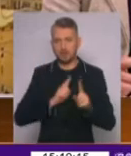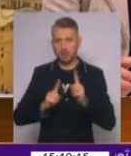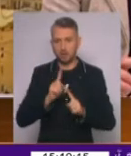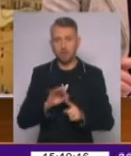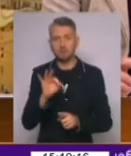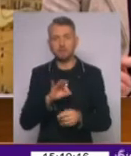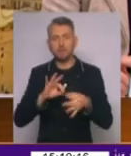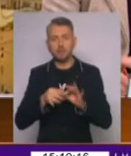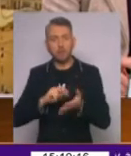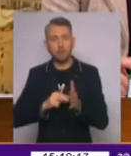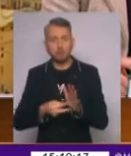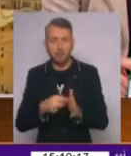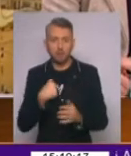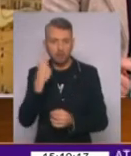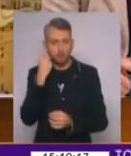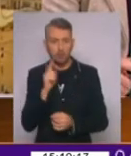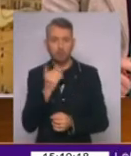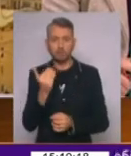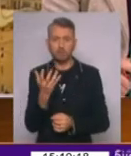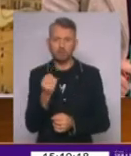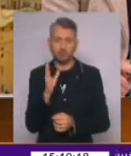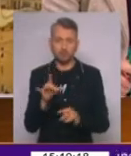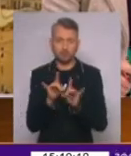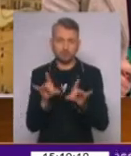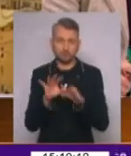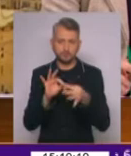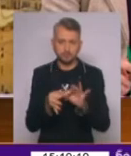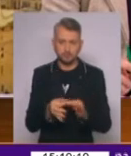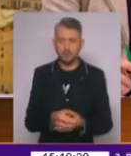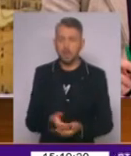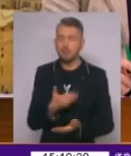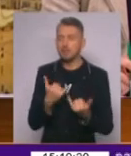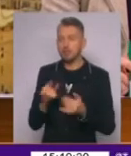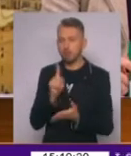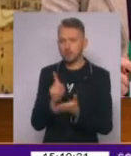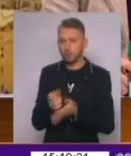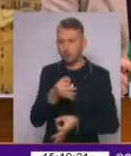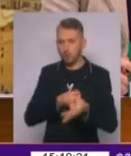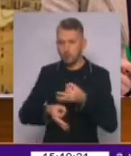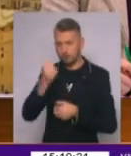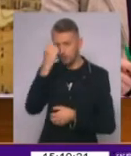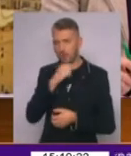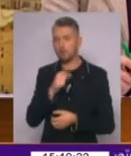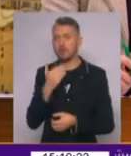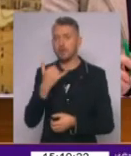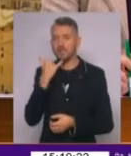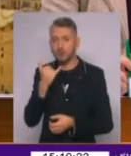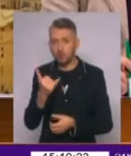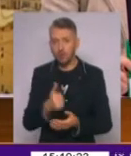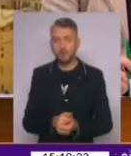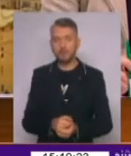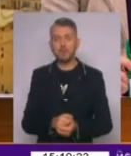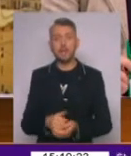приводу детального плану, я думаю, що ви ще подробно. Так, ми зараз обов'язково поговоримо. Дуже дякую за ваш дзвінок. І ще раз нагадаю, будь